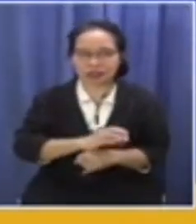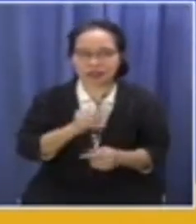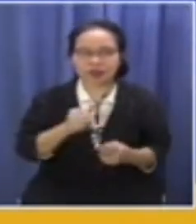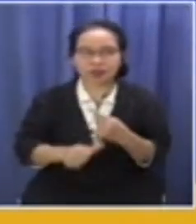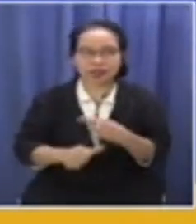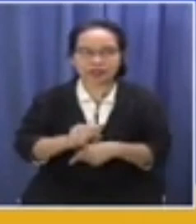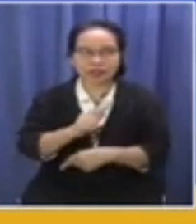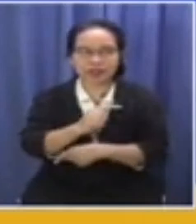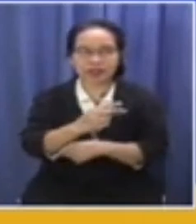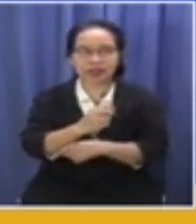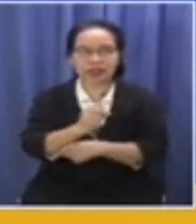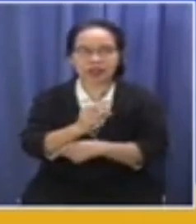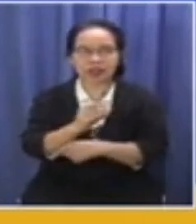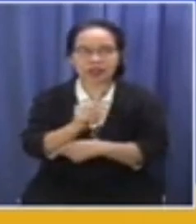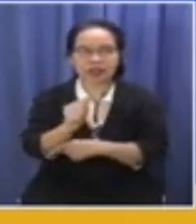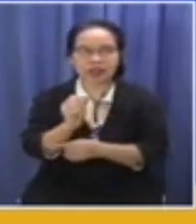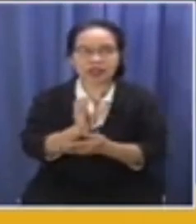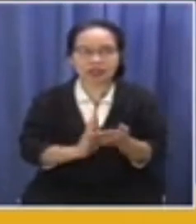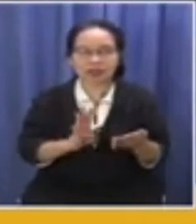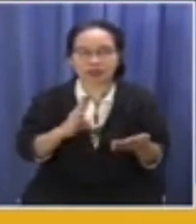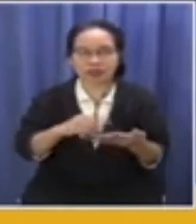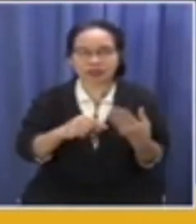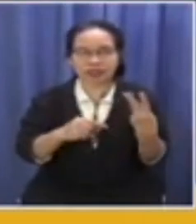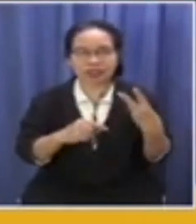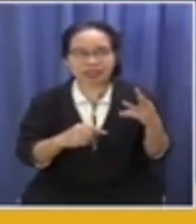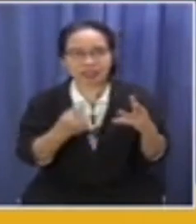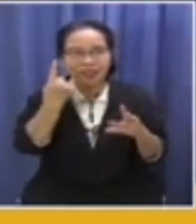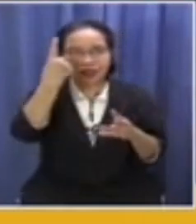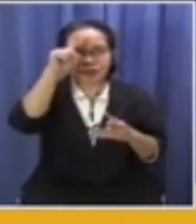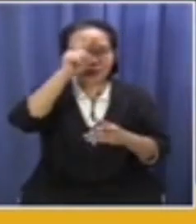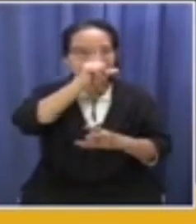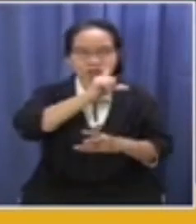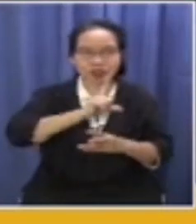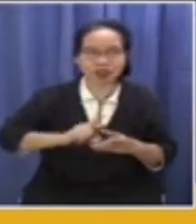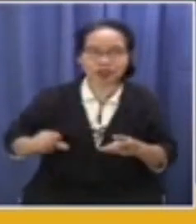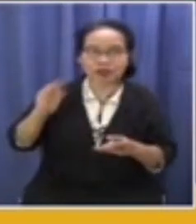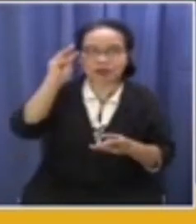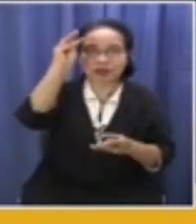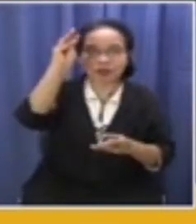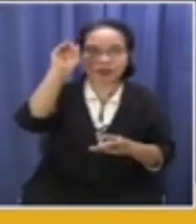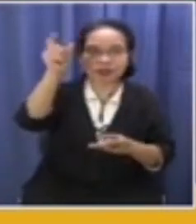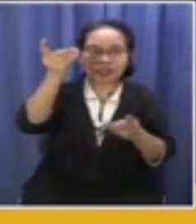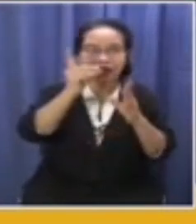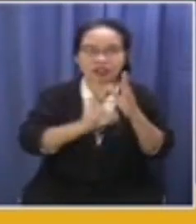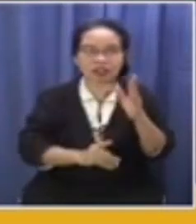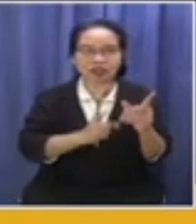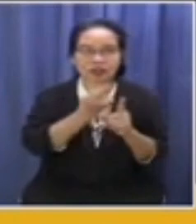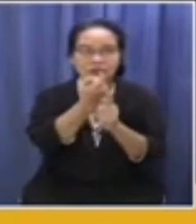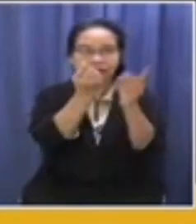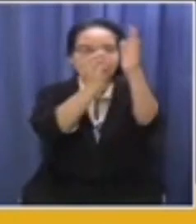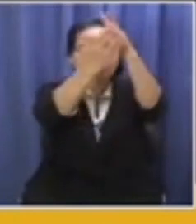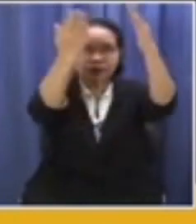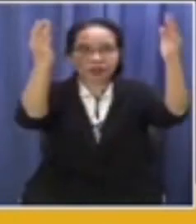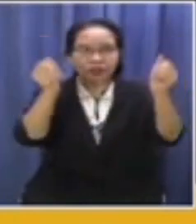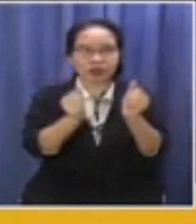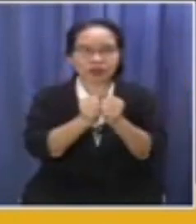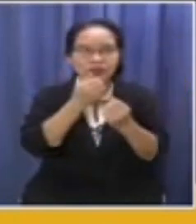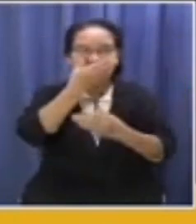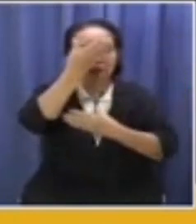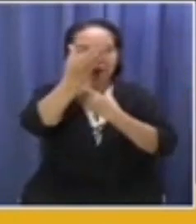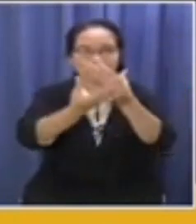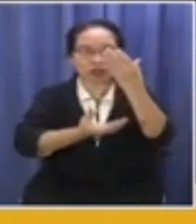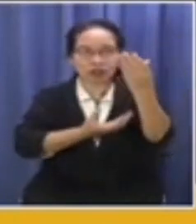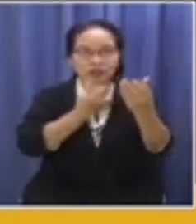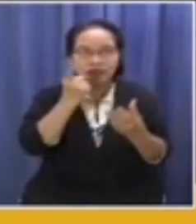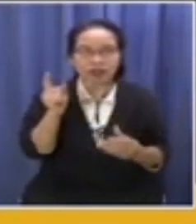unang tessalonica 4:16 saag ang noon din ang bababang mula sa langit na may